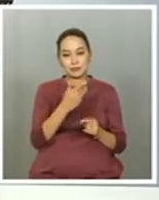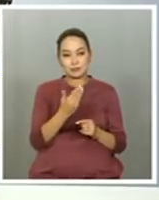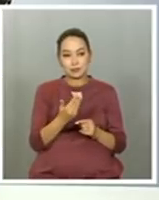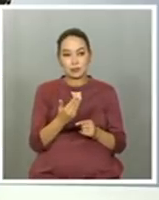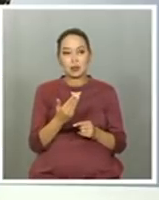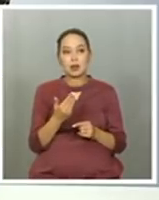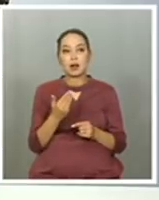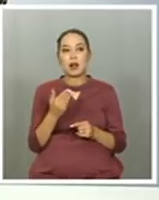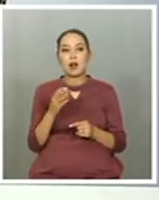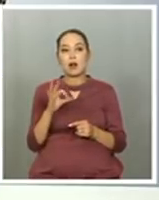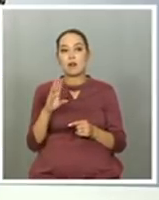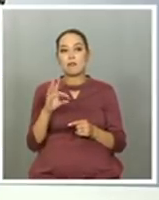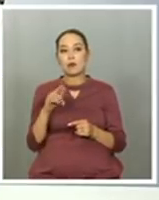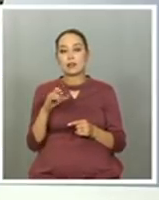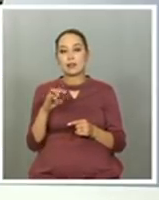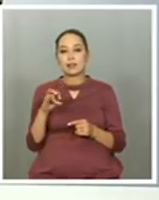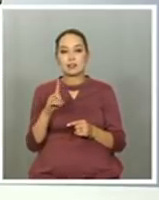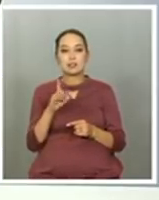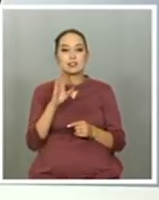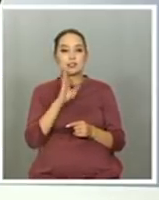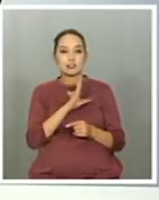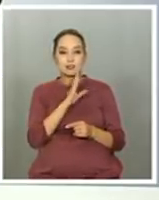аналық жыныс жасушаларының түзілуі.